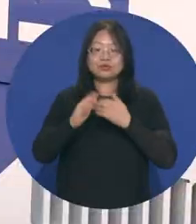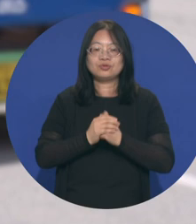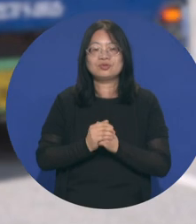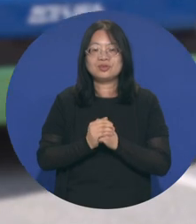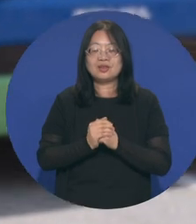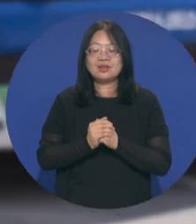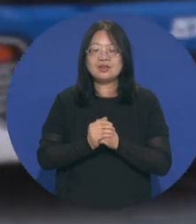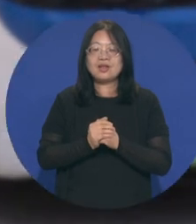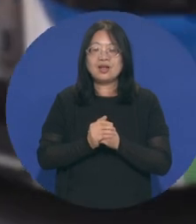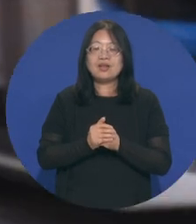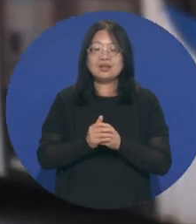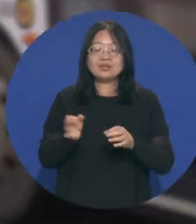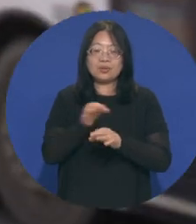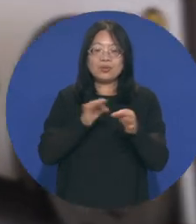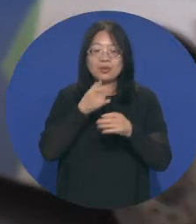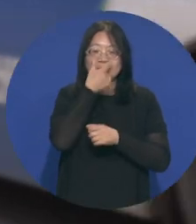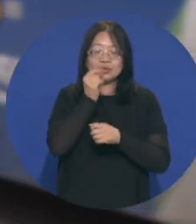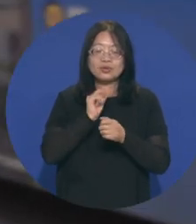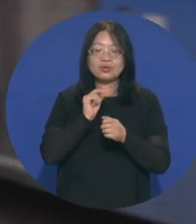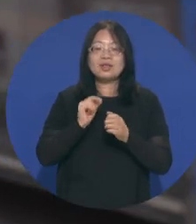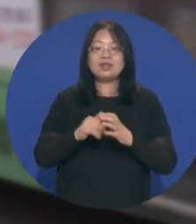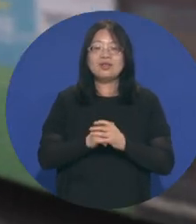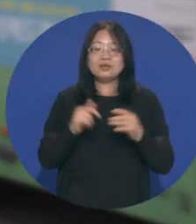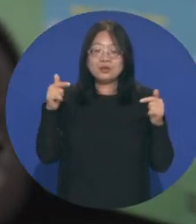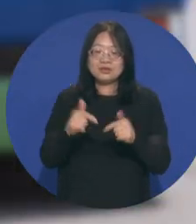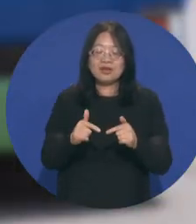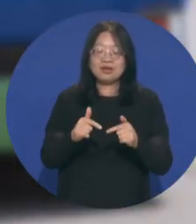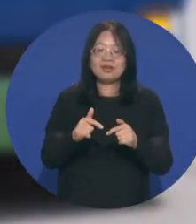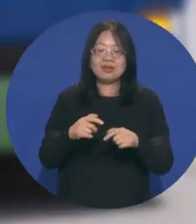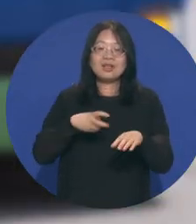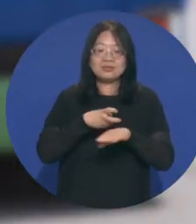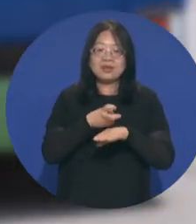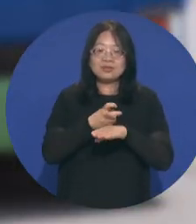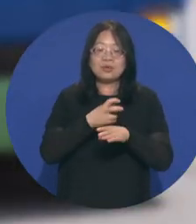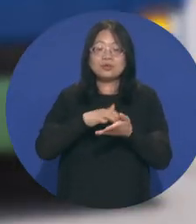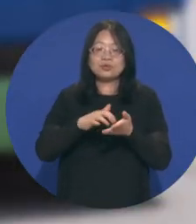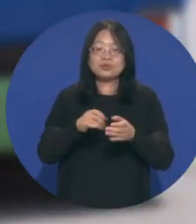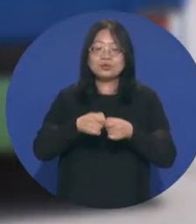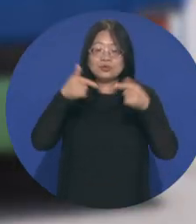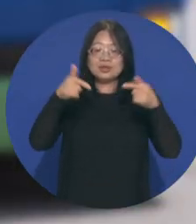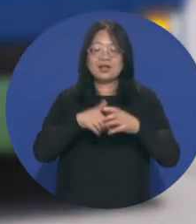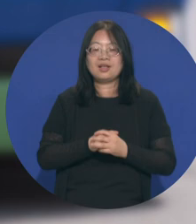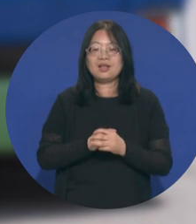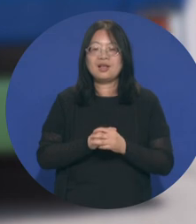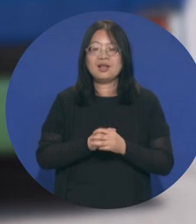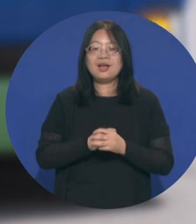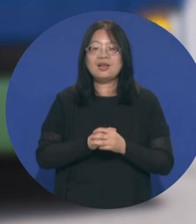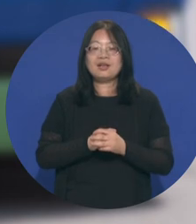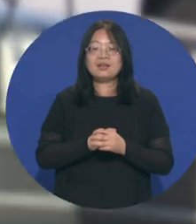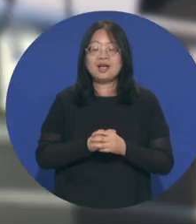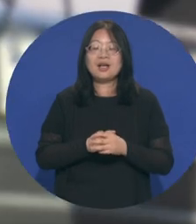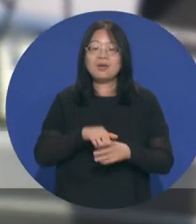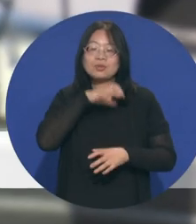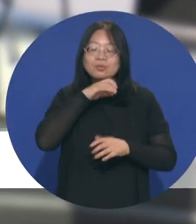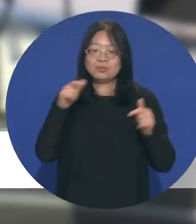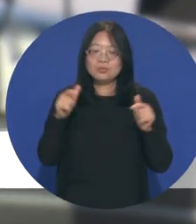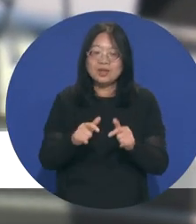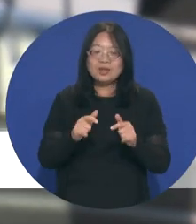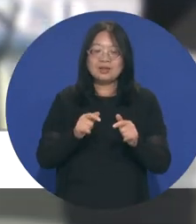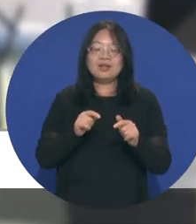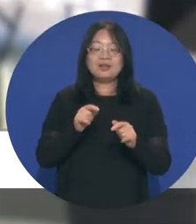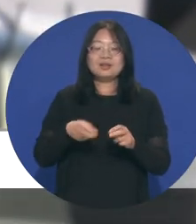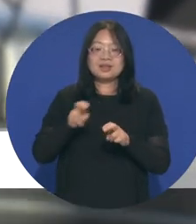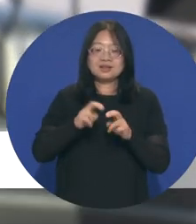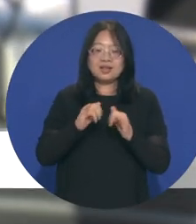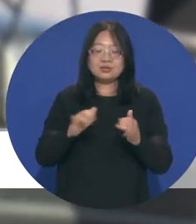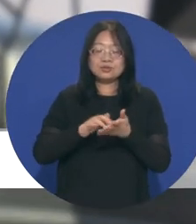업계 경영난으로 줄었던 운행 횟수가 회복되면서 민원은 감소되고 이용객은 증가했습니다 하지만